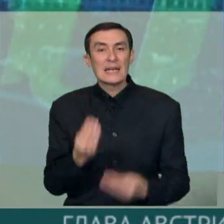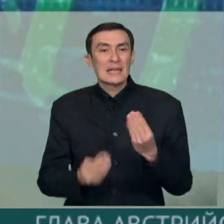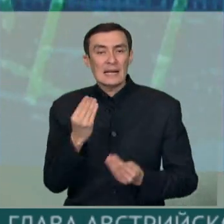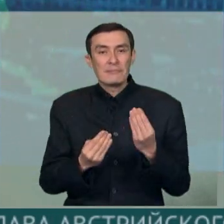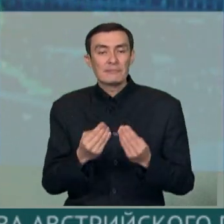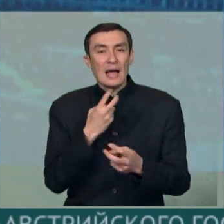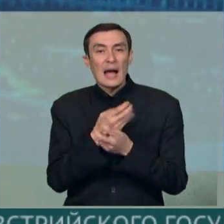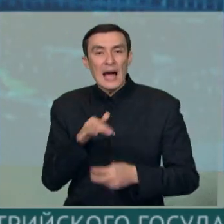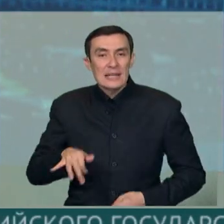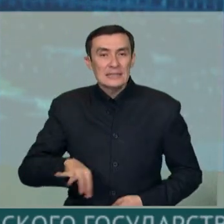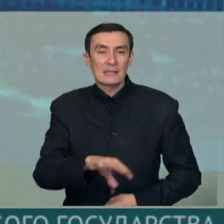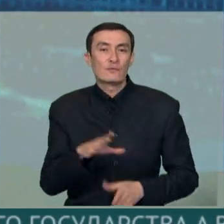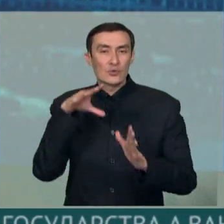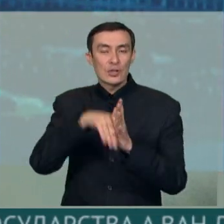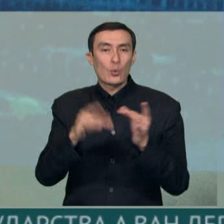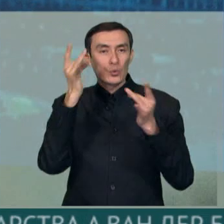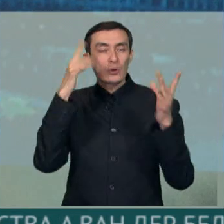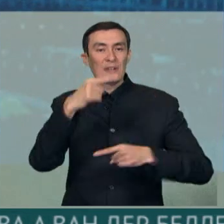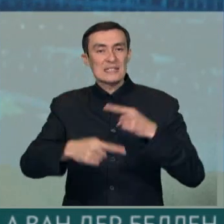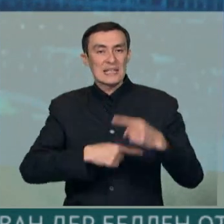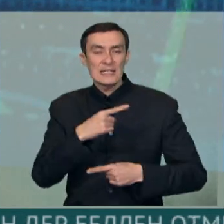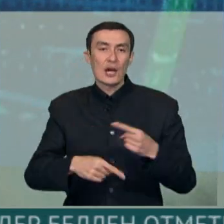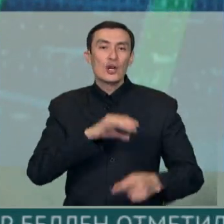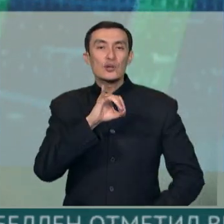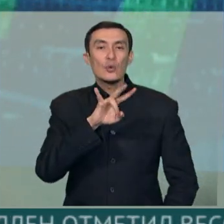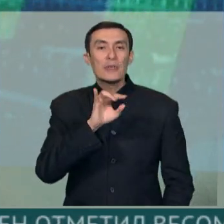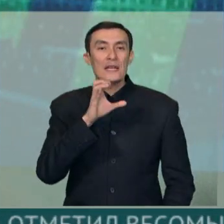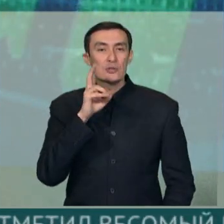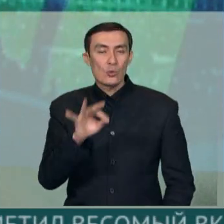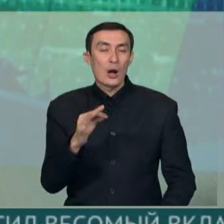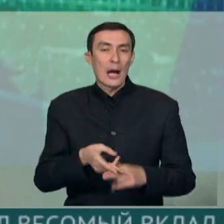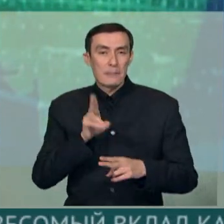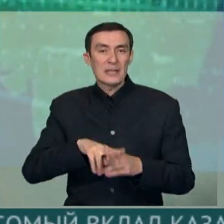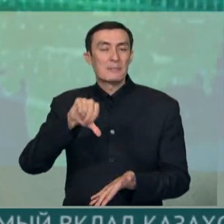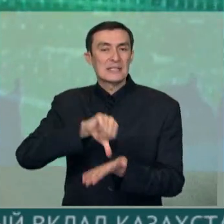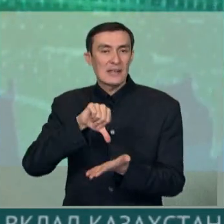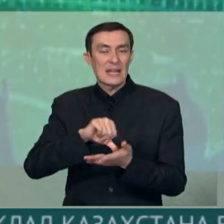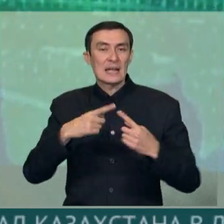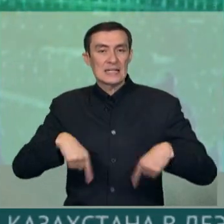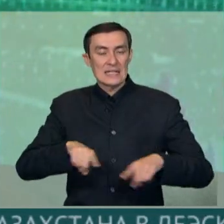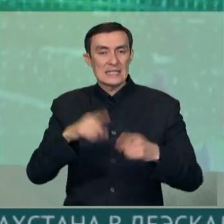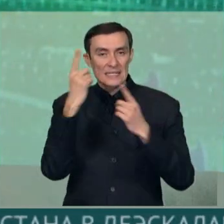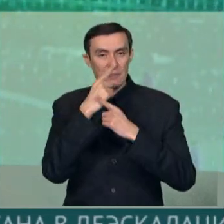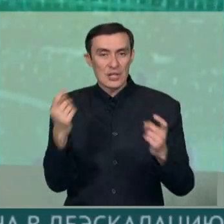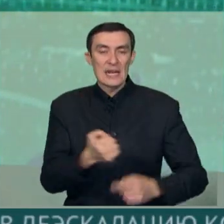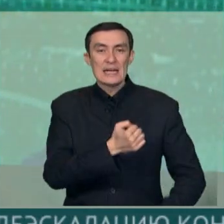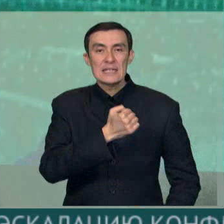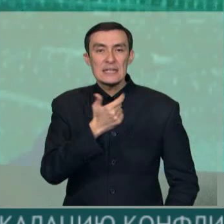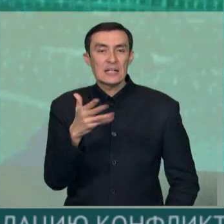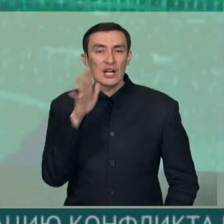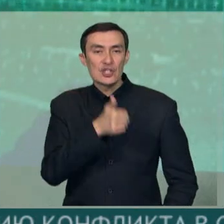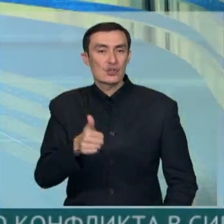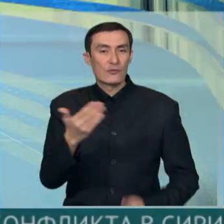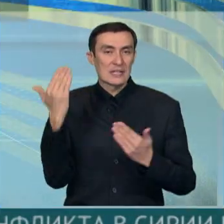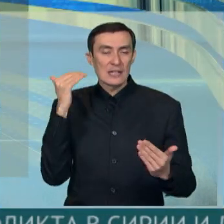«Асык» внесена в список культурного наследия человечества ЮНЕСКО. Об этом представители организации сообщили несколько часов